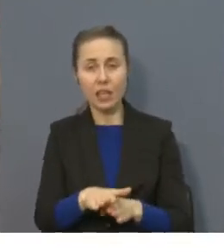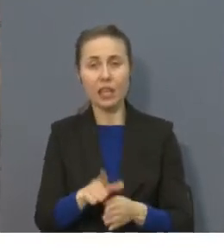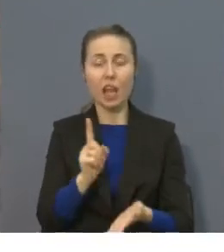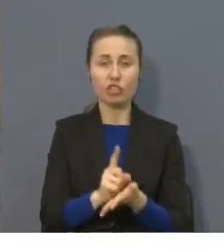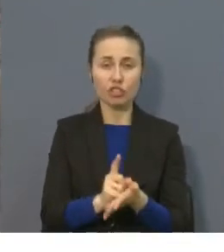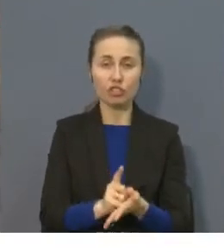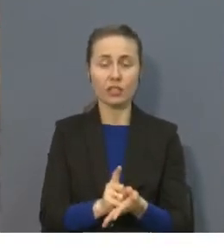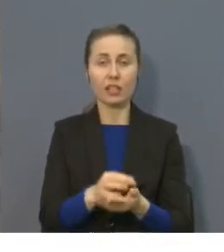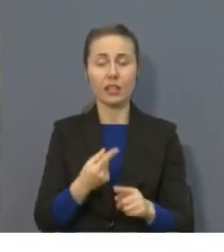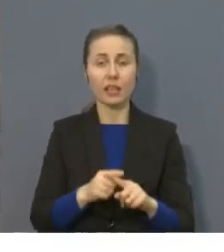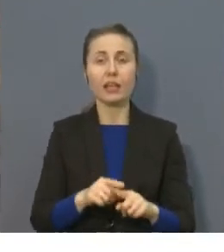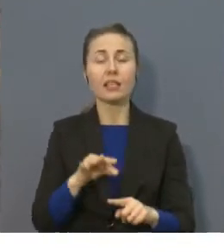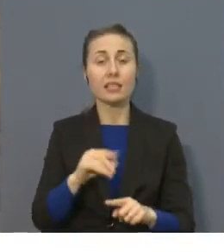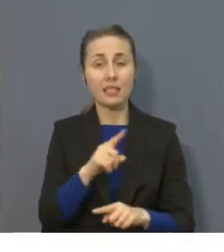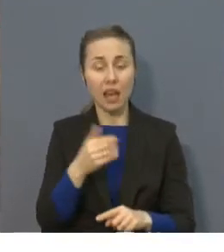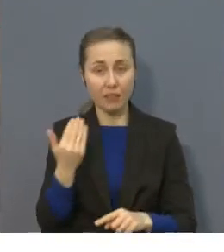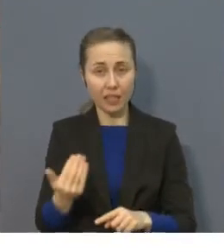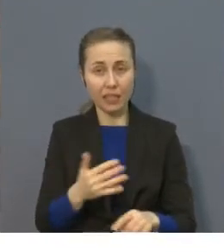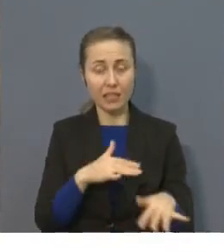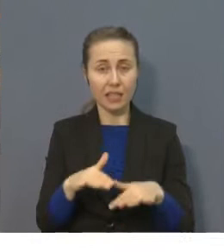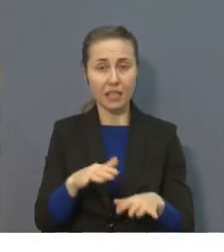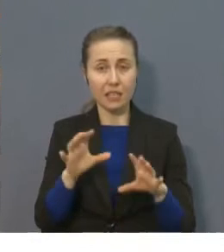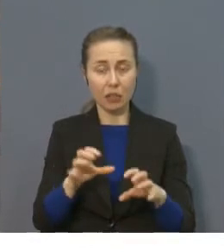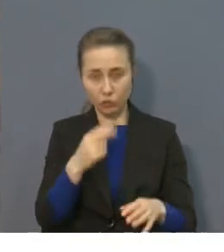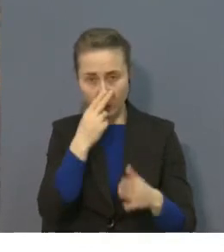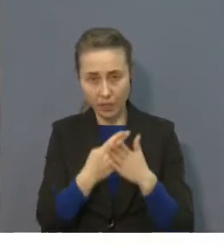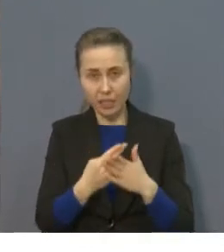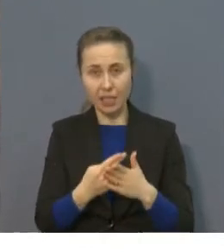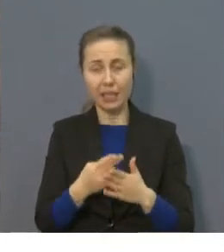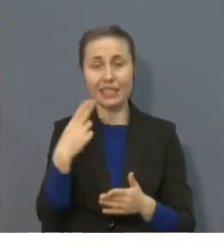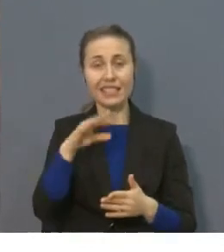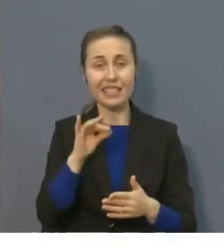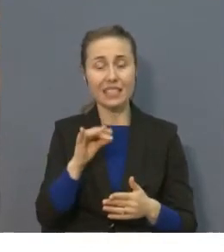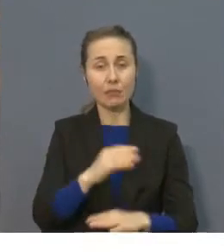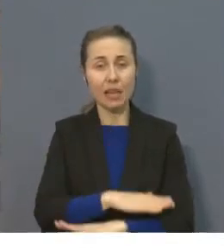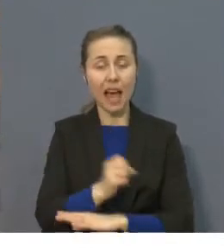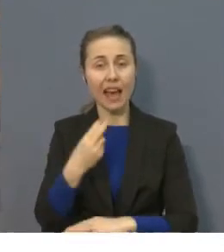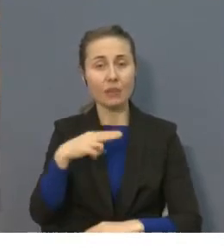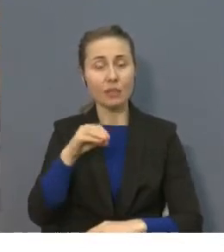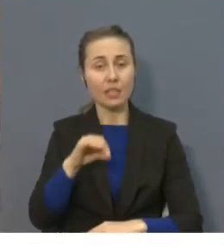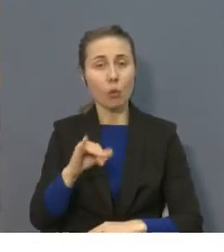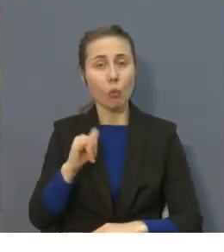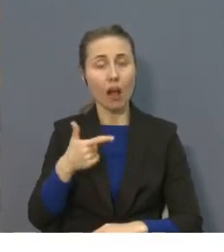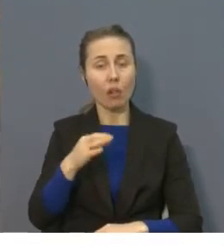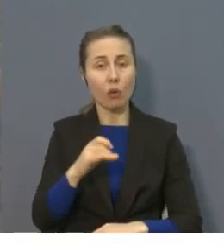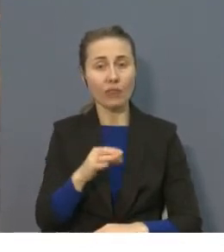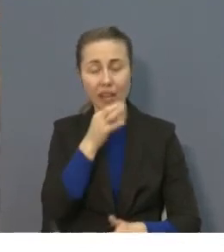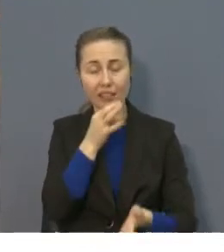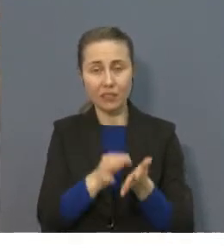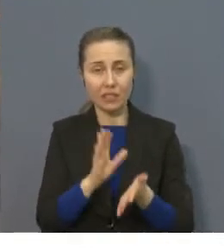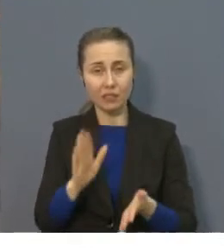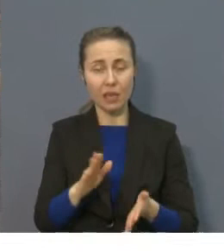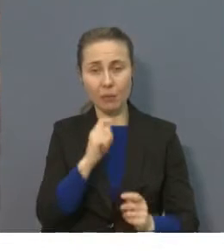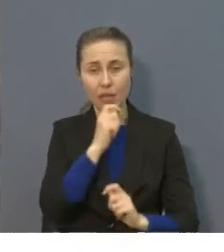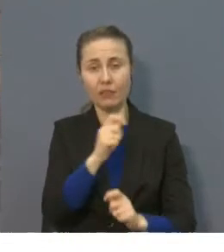қабылдауға қатаң тыйым салынады. Бұл әрекеттер үшін заң аясында тәртіптік, әкімшілік және қылмыстық жауапкершілікке тарту қарастырылған.